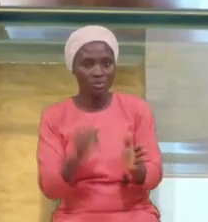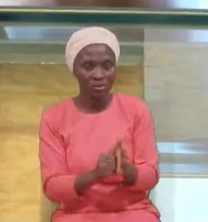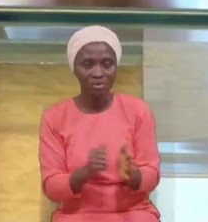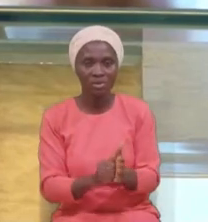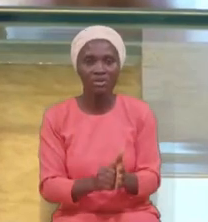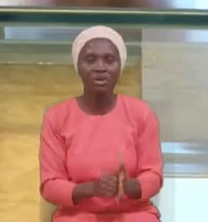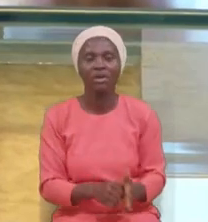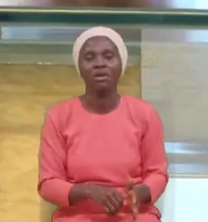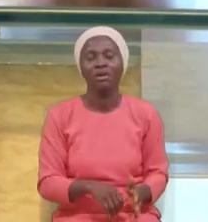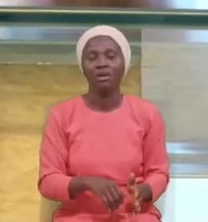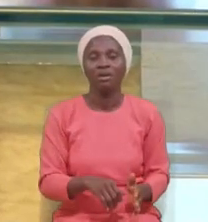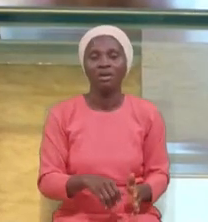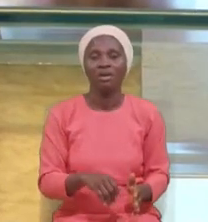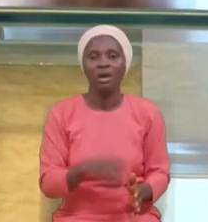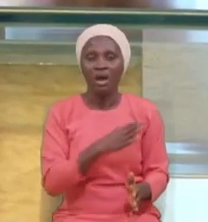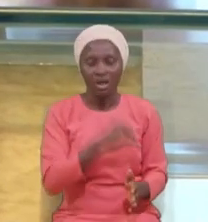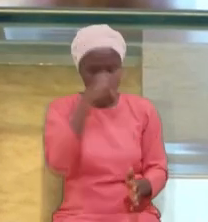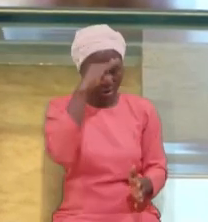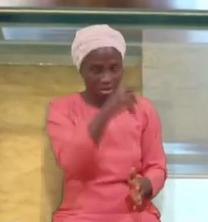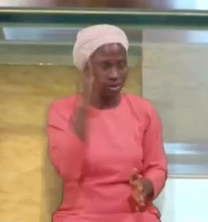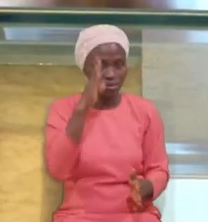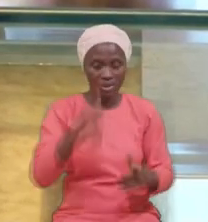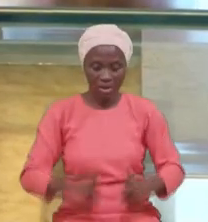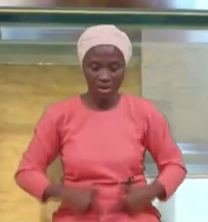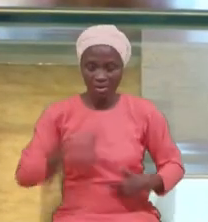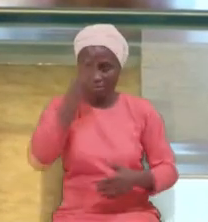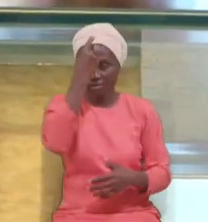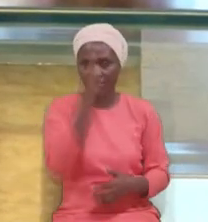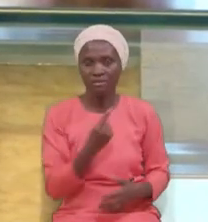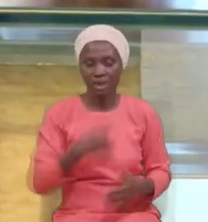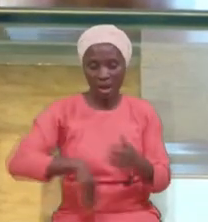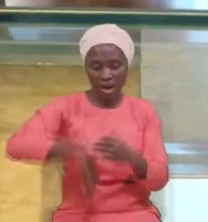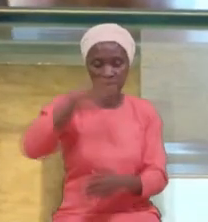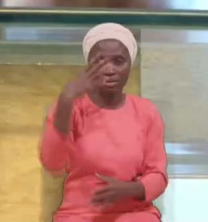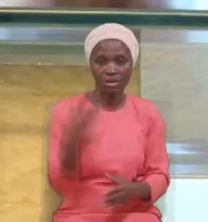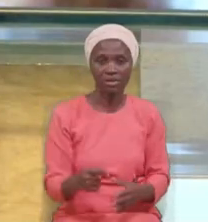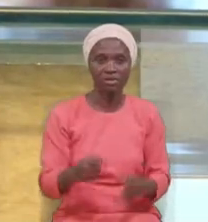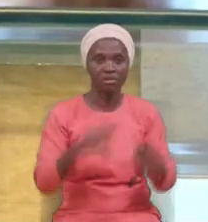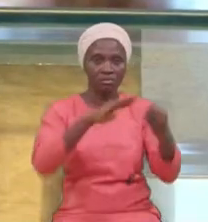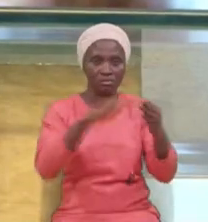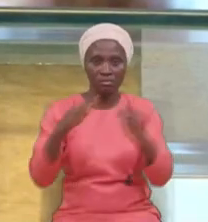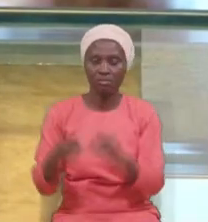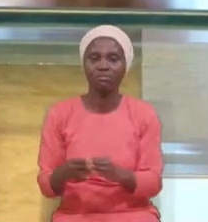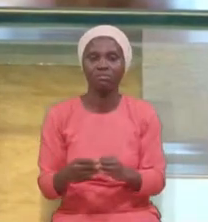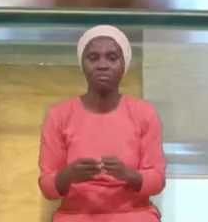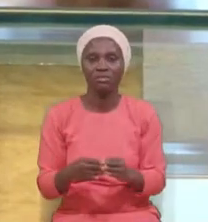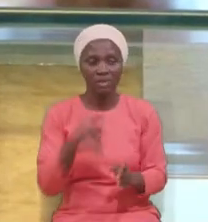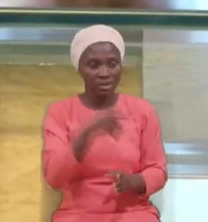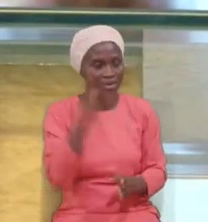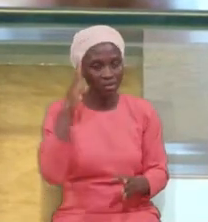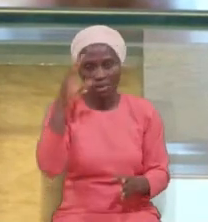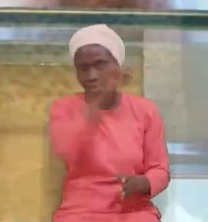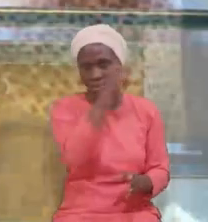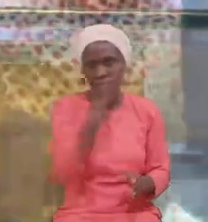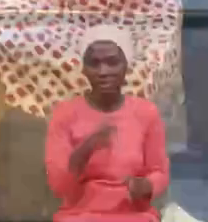contagieux. Il habitera seul. Sa demeure sera hors du camp. Alors il